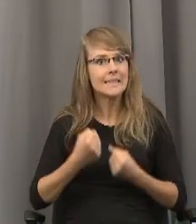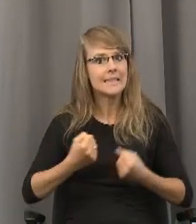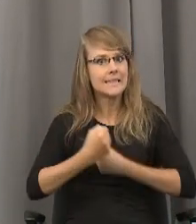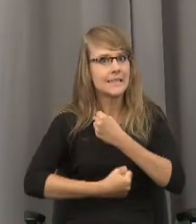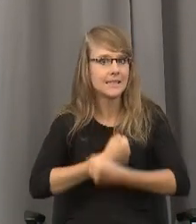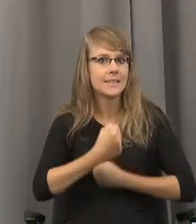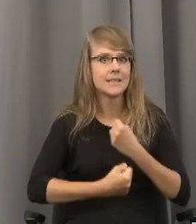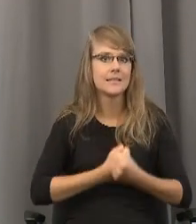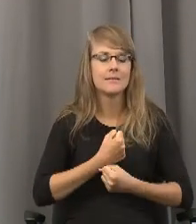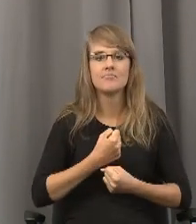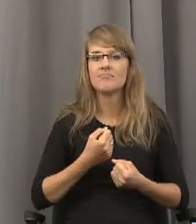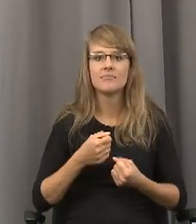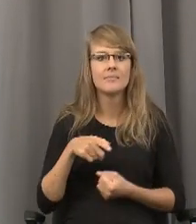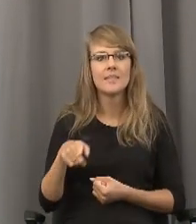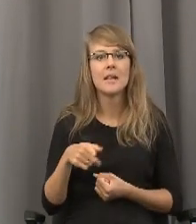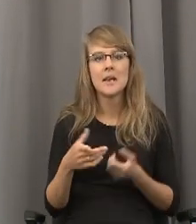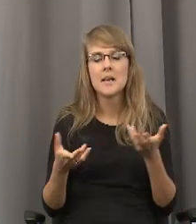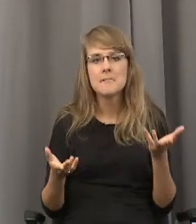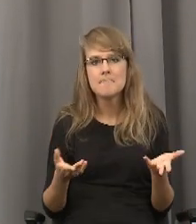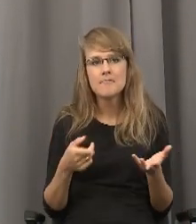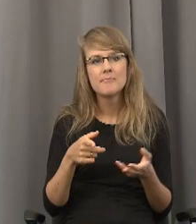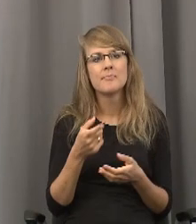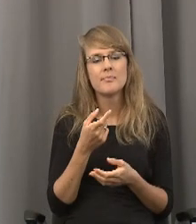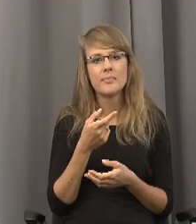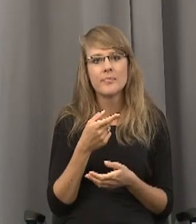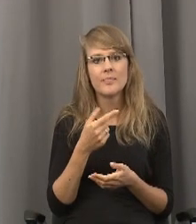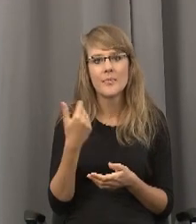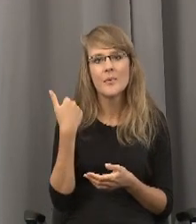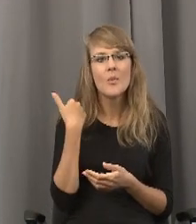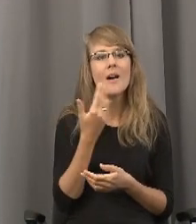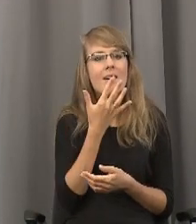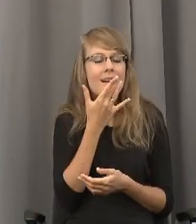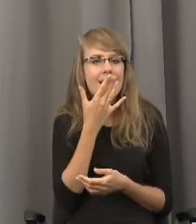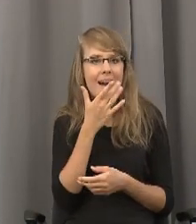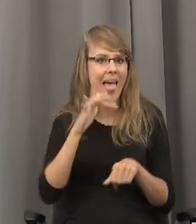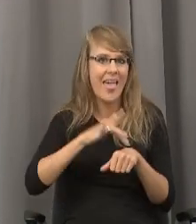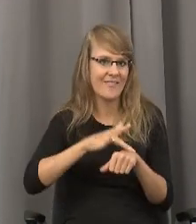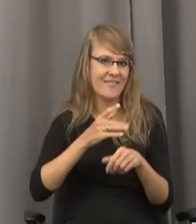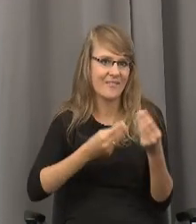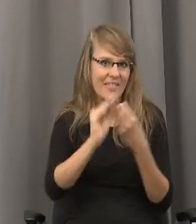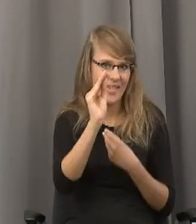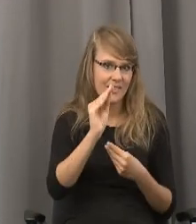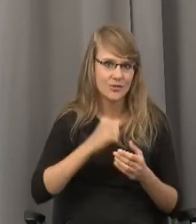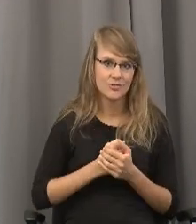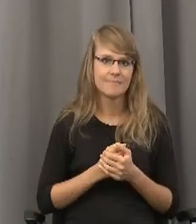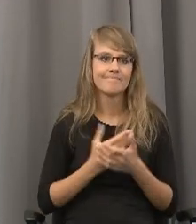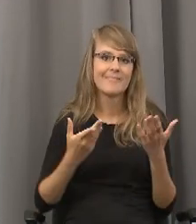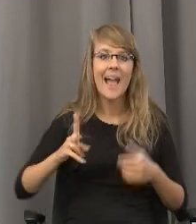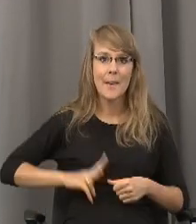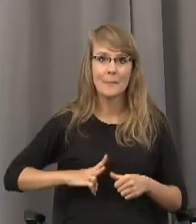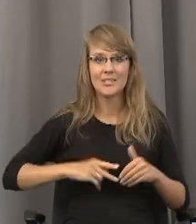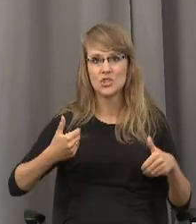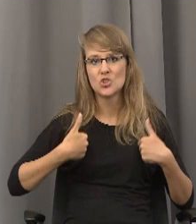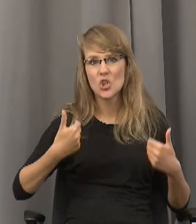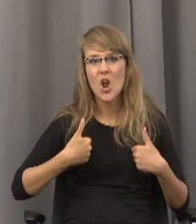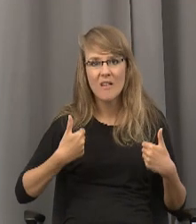ocenie efektów oczekiwanych przez środowisko osób zajmujących się chorymi na chorobę Alzheimera. Minister zdrowia